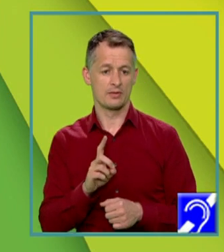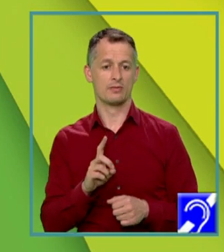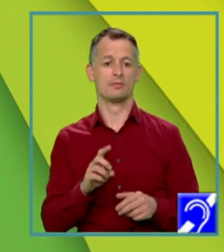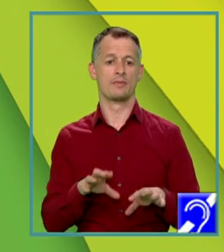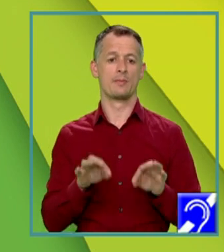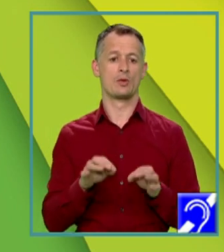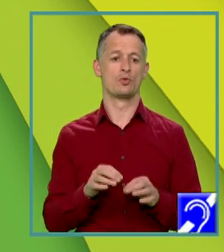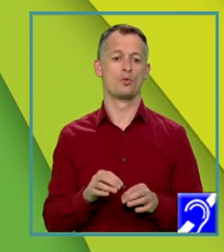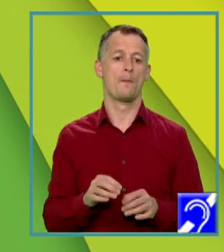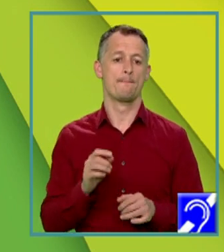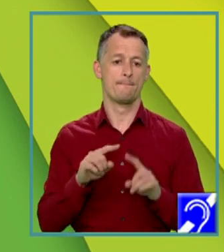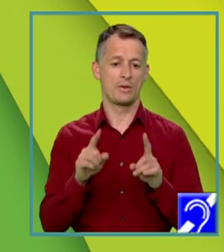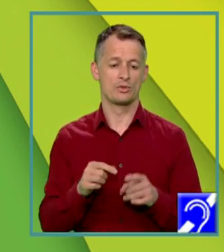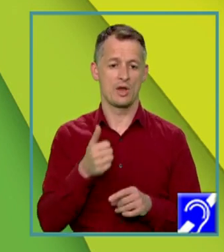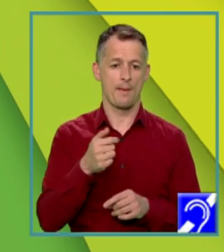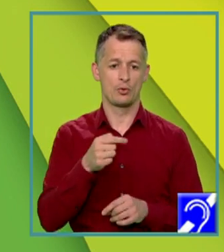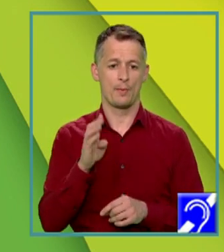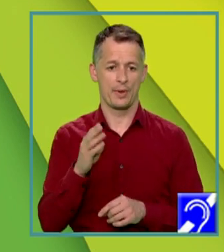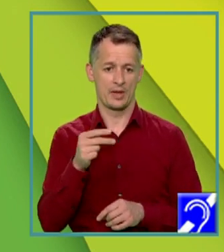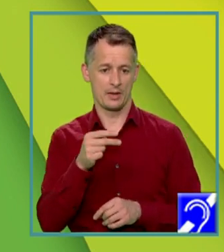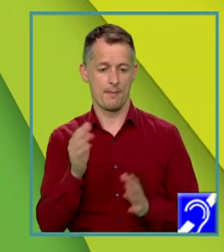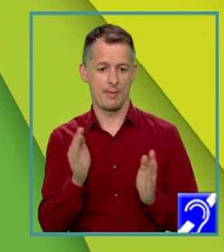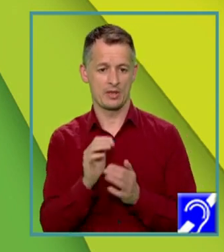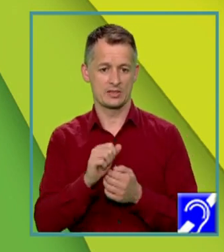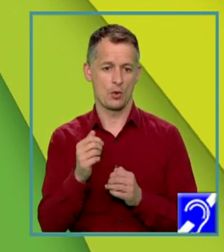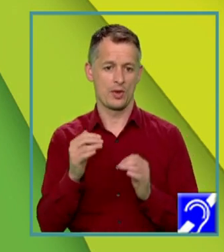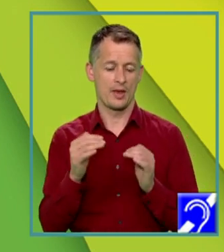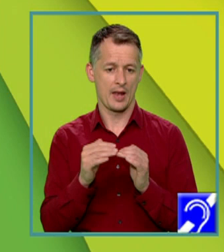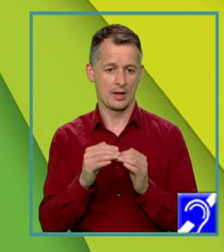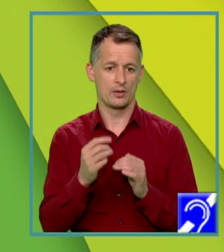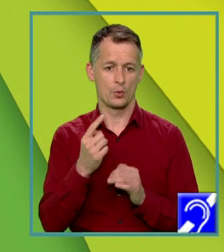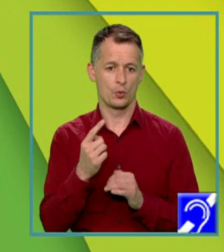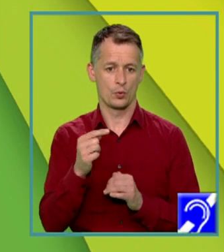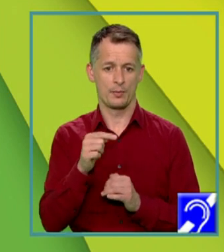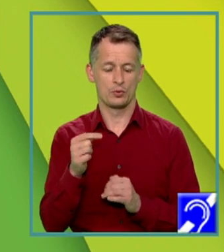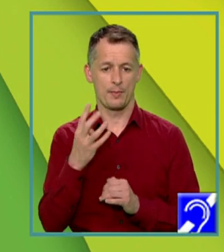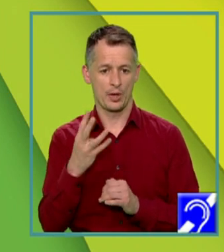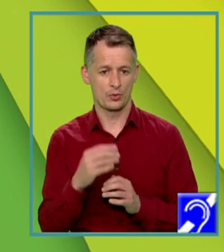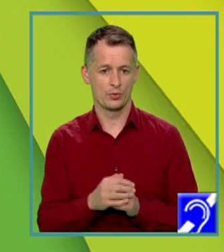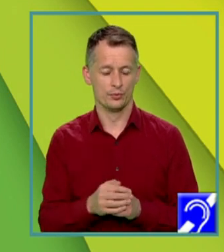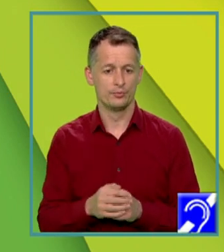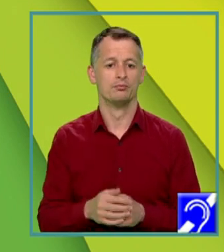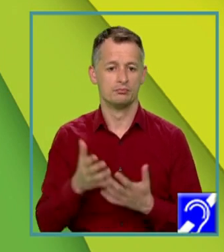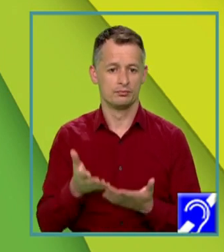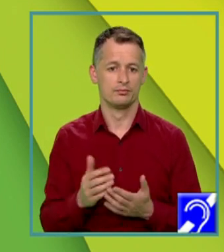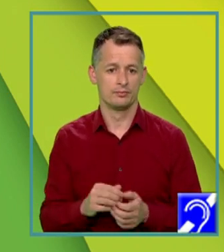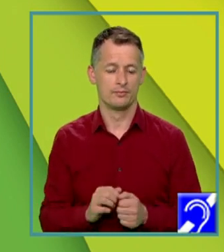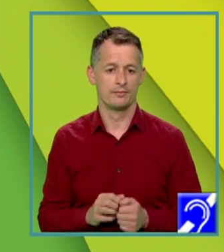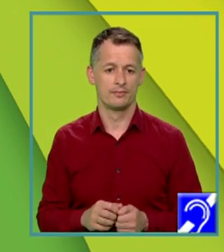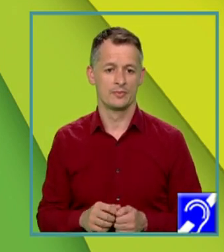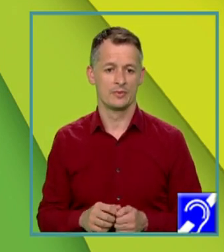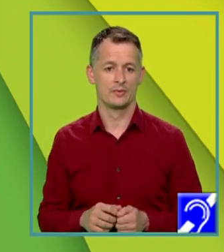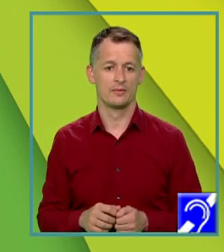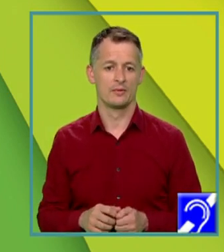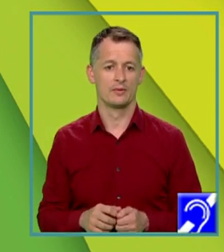Amin b este mai mic sau egal decât 1 minus 4 adică determinantul